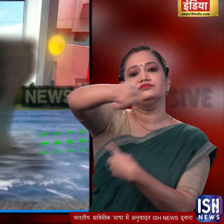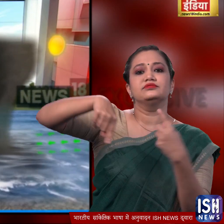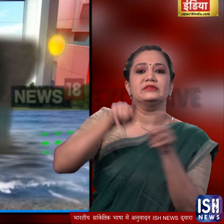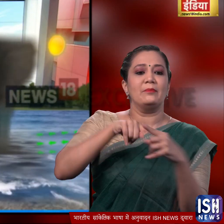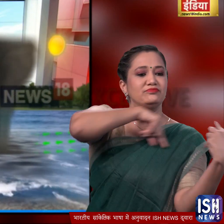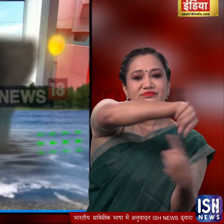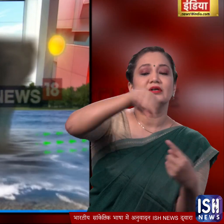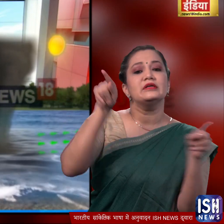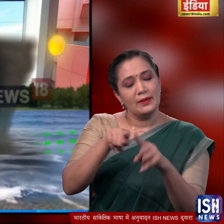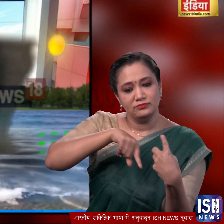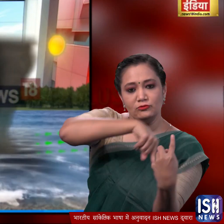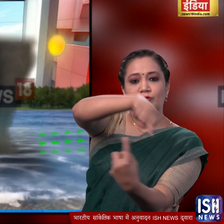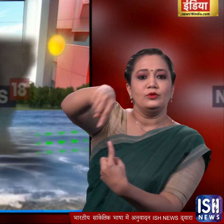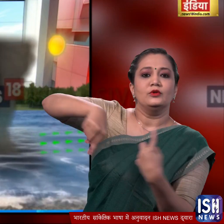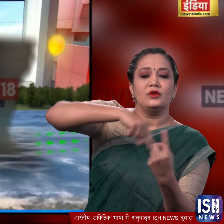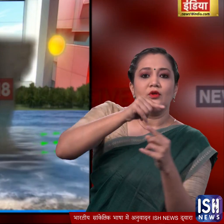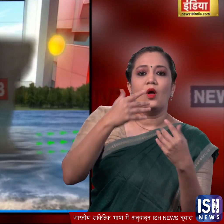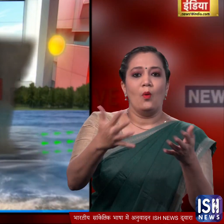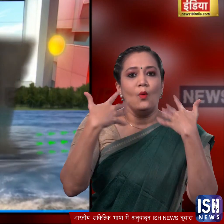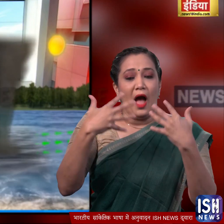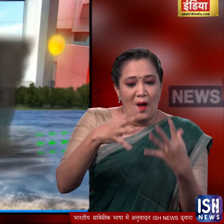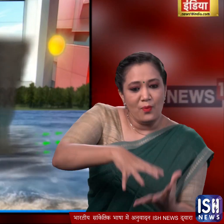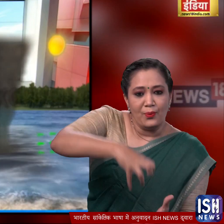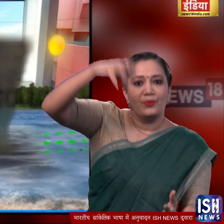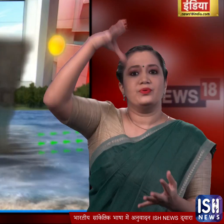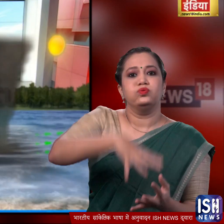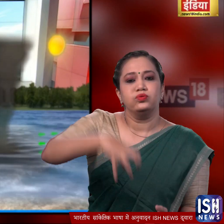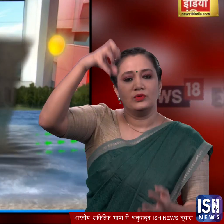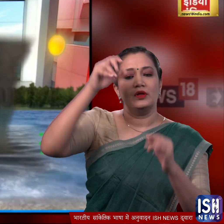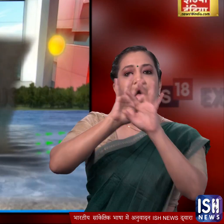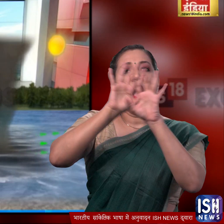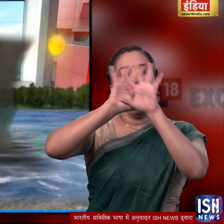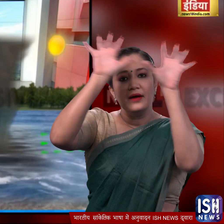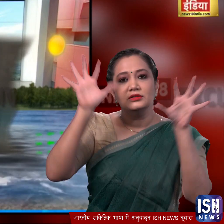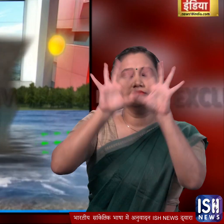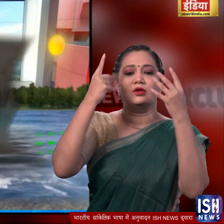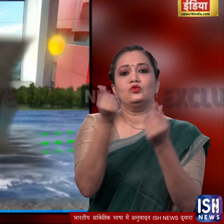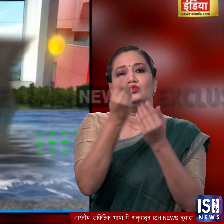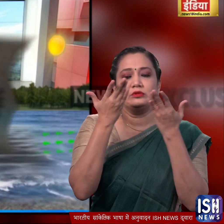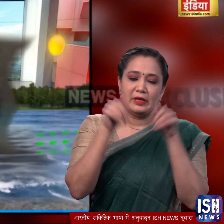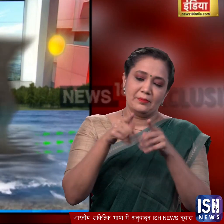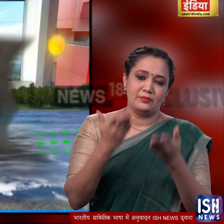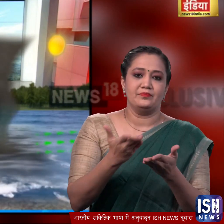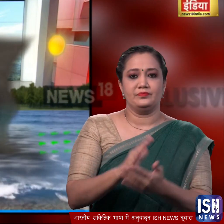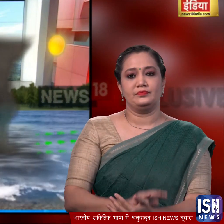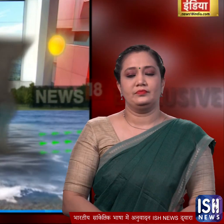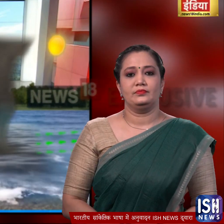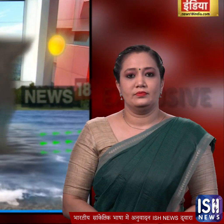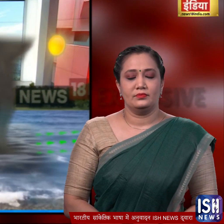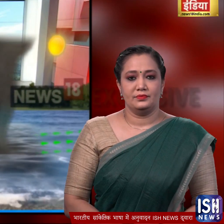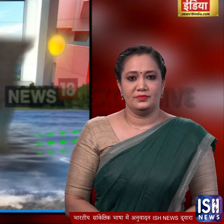की तरह। यह हवा अपने साथ भाप ऊपर ले जाती, जो आसमान में पहुंचकर बादलों की शक्ल ले लेती